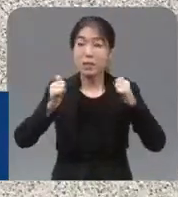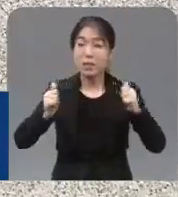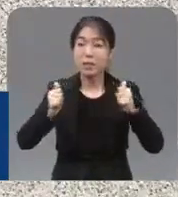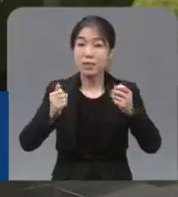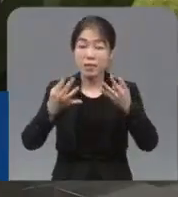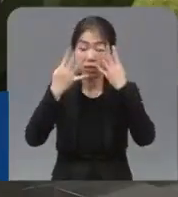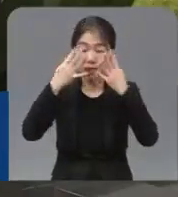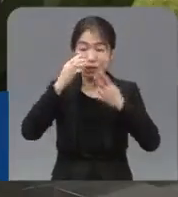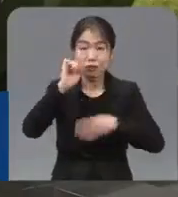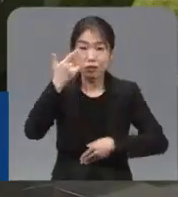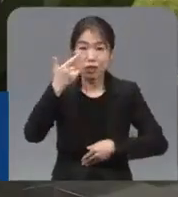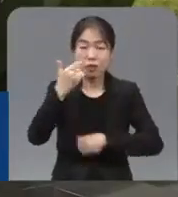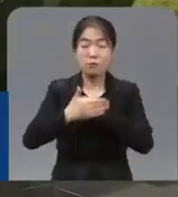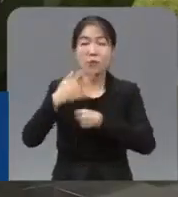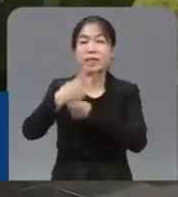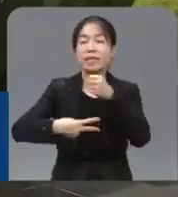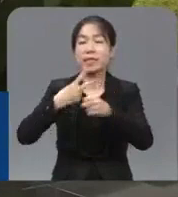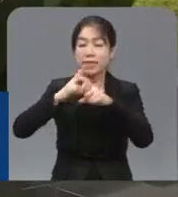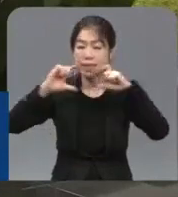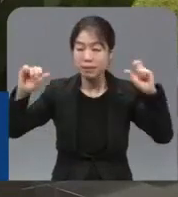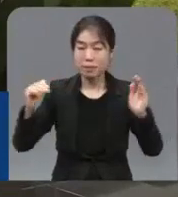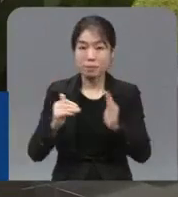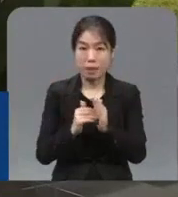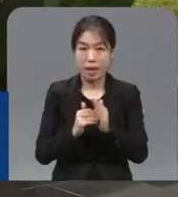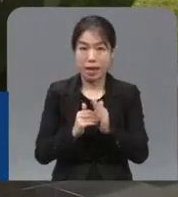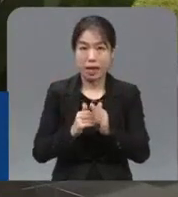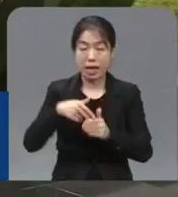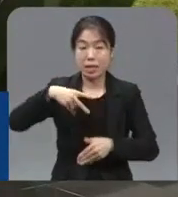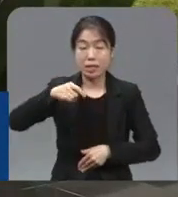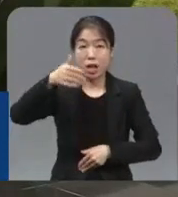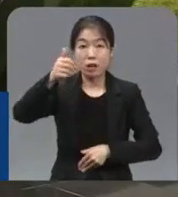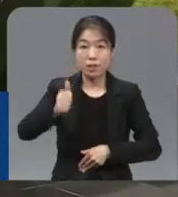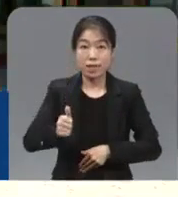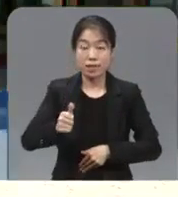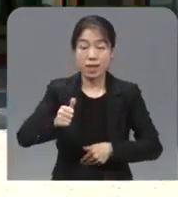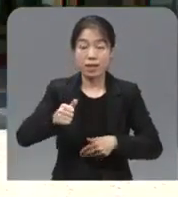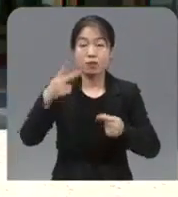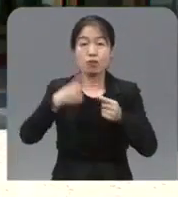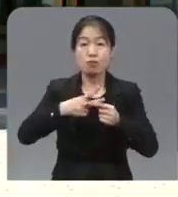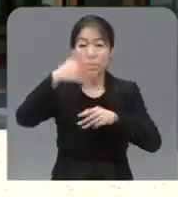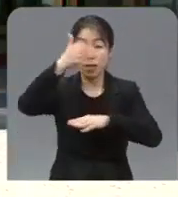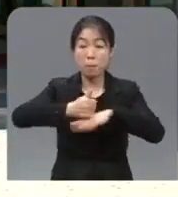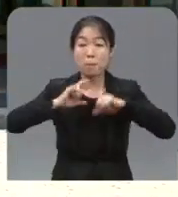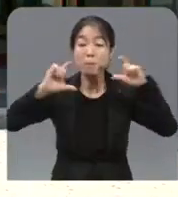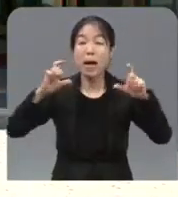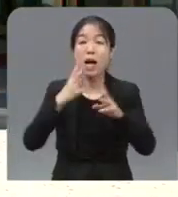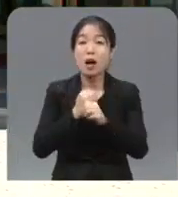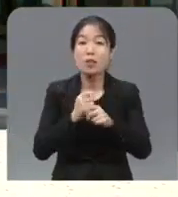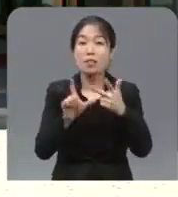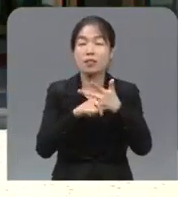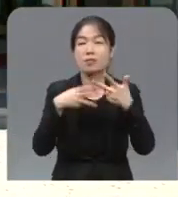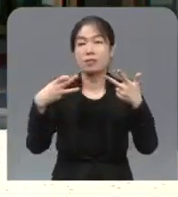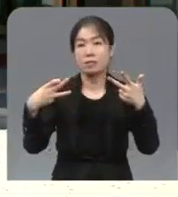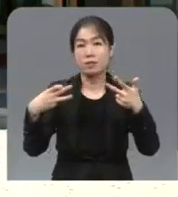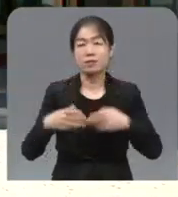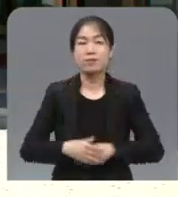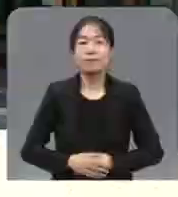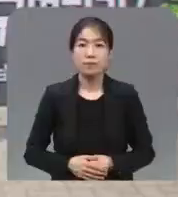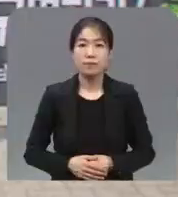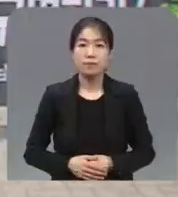6개월에 집행유예 2년을 선고받았습니다 서구청장 의 항소심 선고공판은 다음달 13일에 열립니다